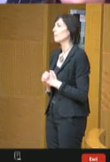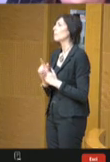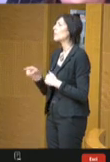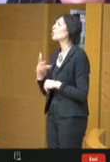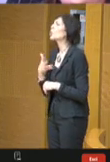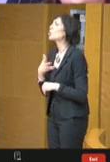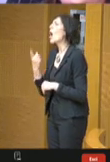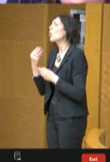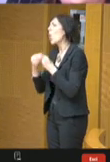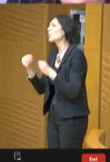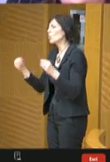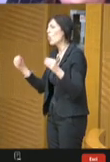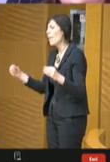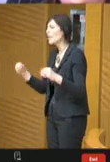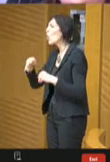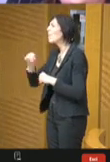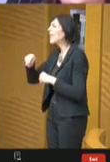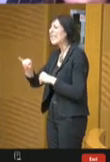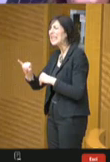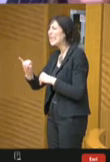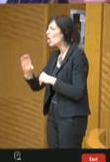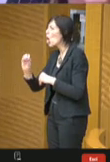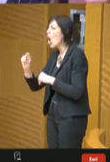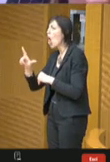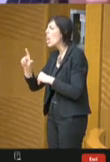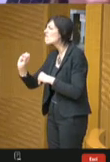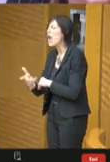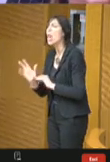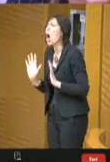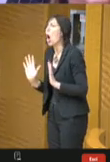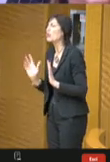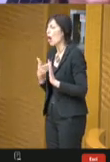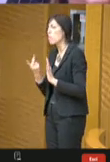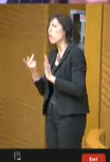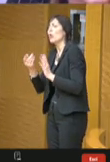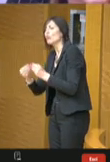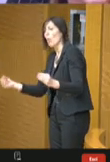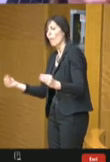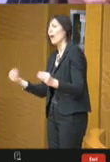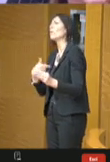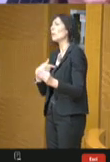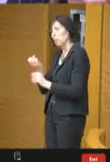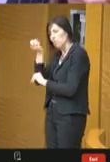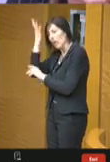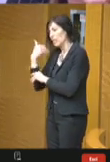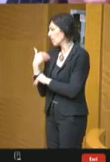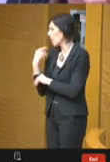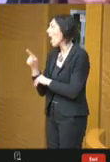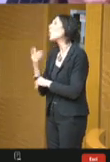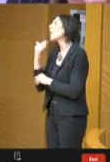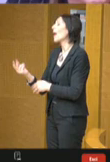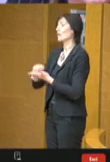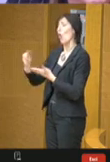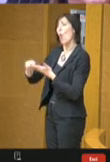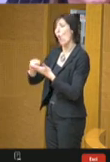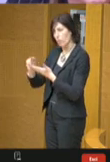un strumento che non vi sto a spiegare nei dettagli tecnici, ma che abbiamo inventato, e ringrazio anche gli uffici per aver pensato a questa